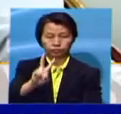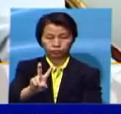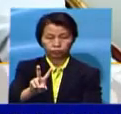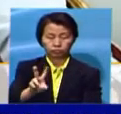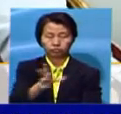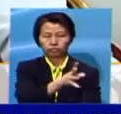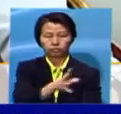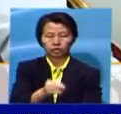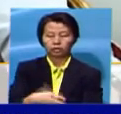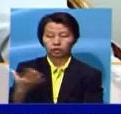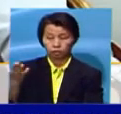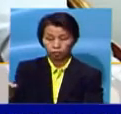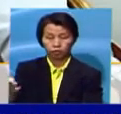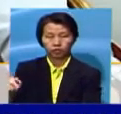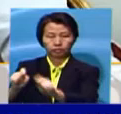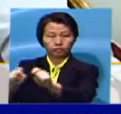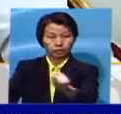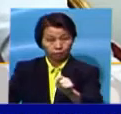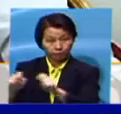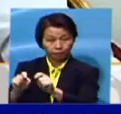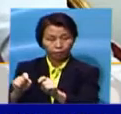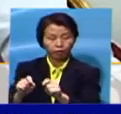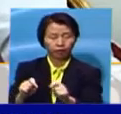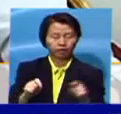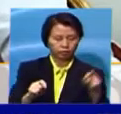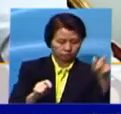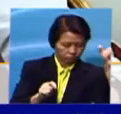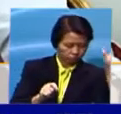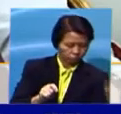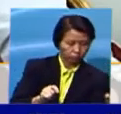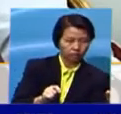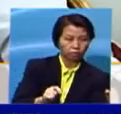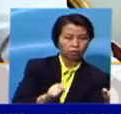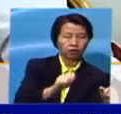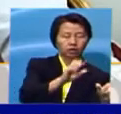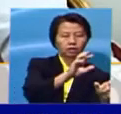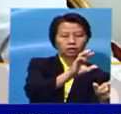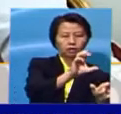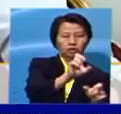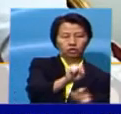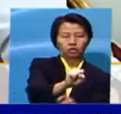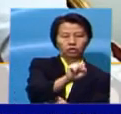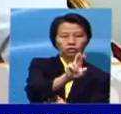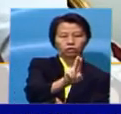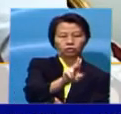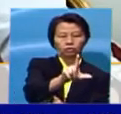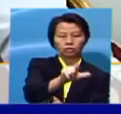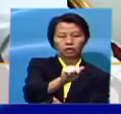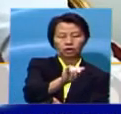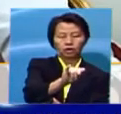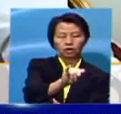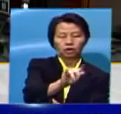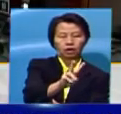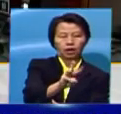dan tempatnya diganti dengan tan Sri sulaman mbuk sebagai pemangku